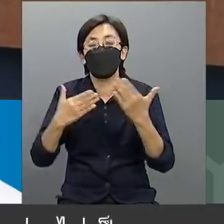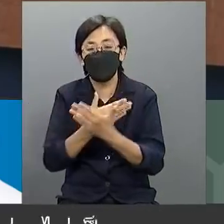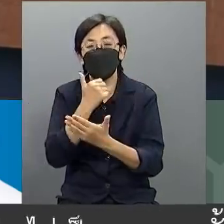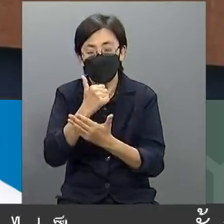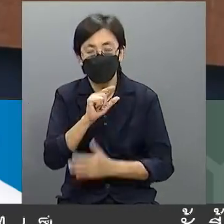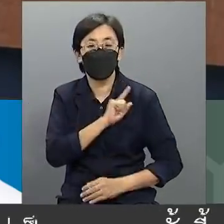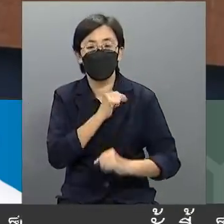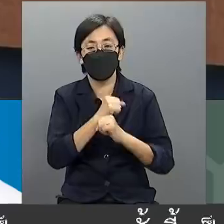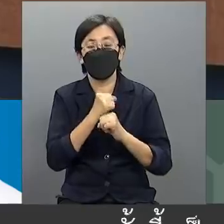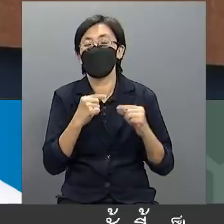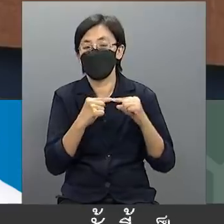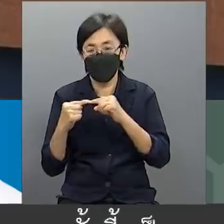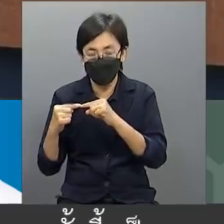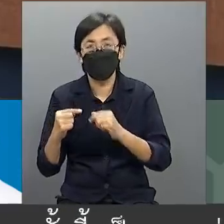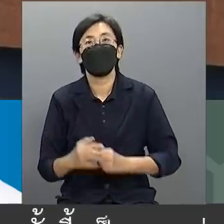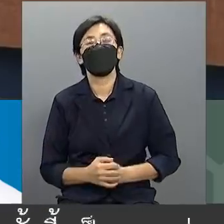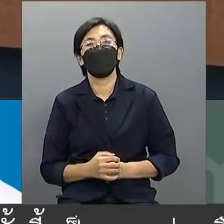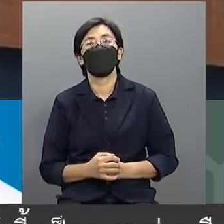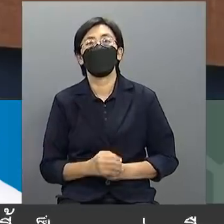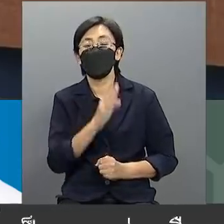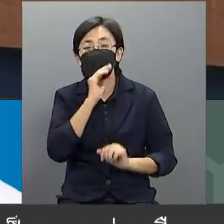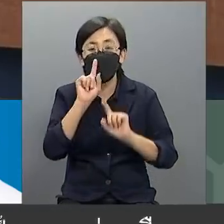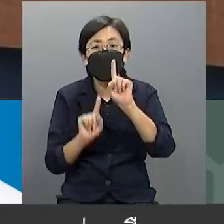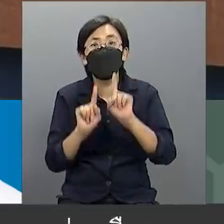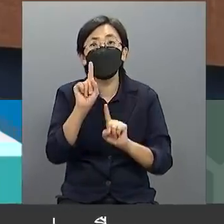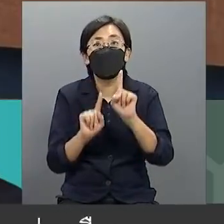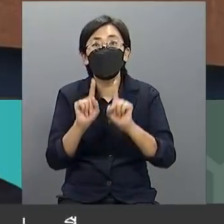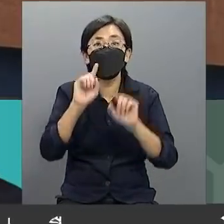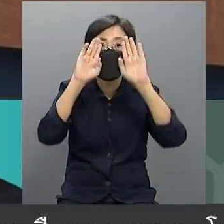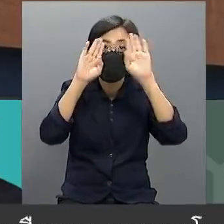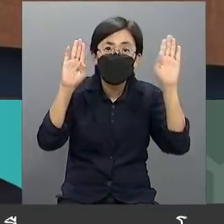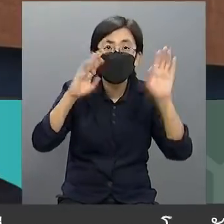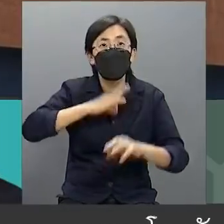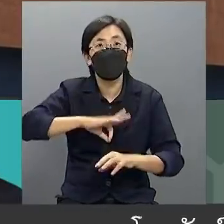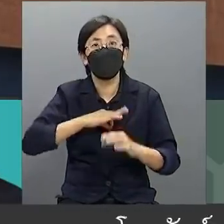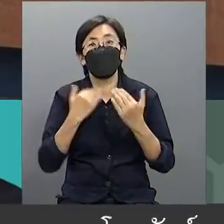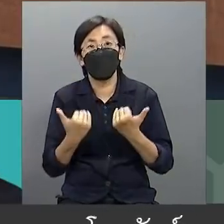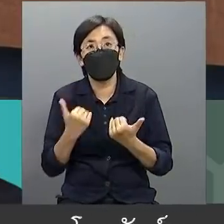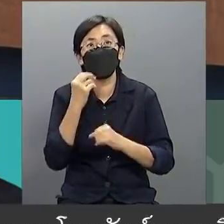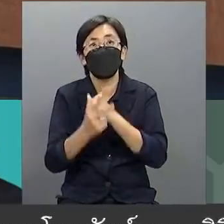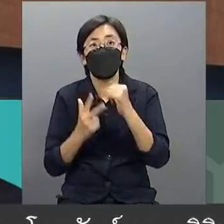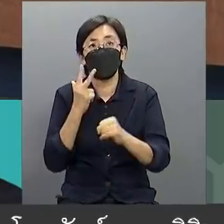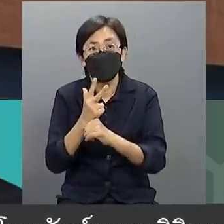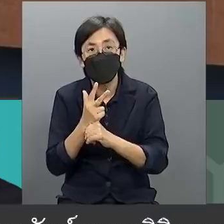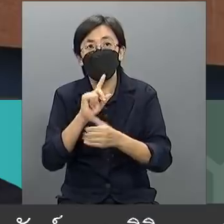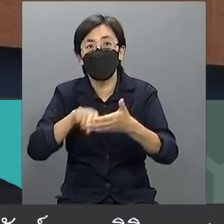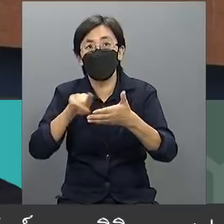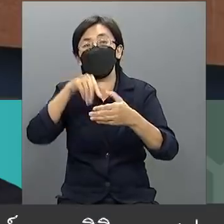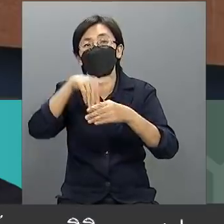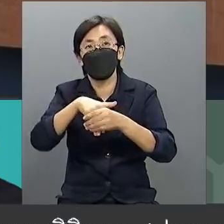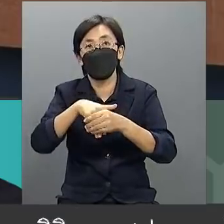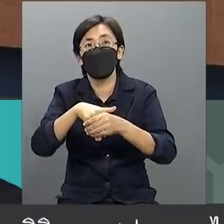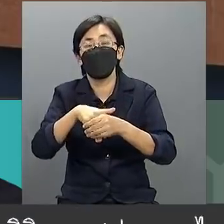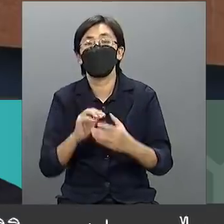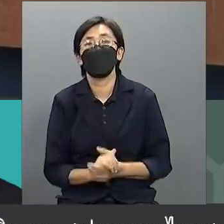ออกนะครับประเมินความประสบการณ์หรือว่าความรู้สึกนะวันนี้เนี่ย 3ปีในสนามเลือกตั้งระดับชาติกับตอนนี้ก็อา